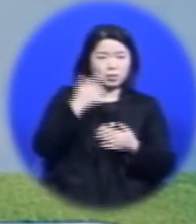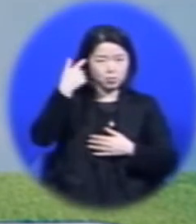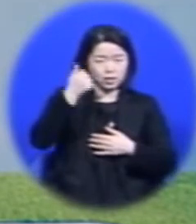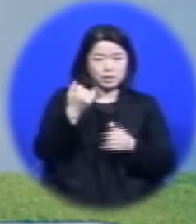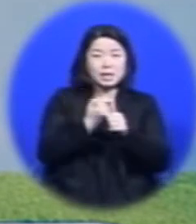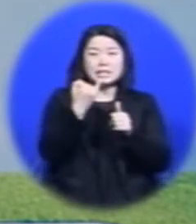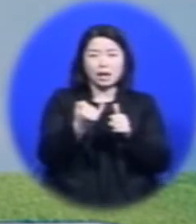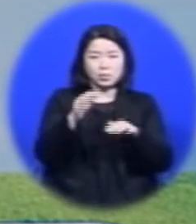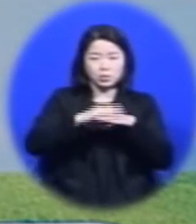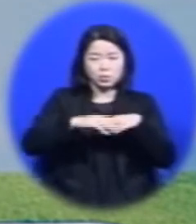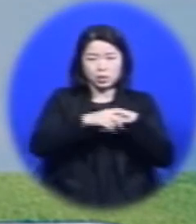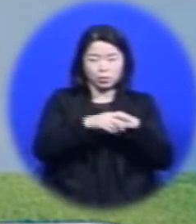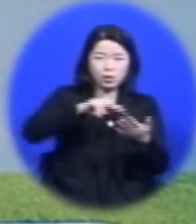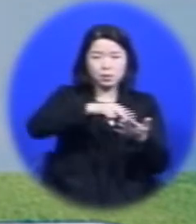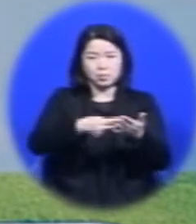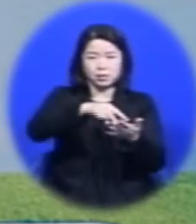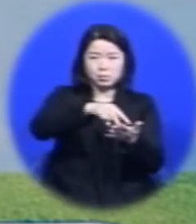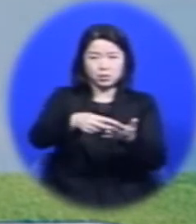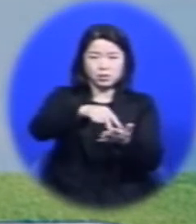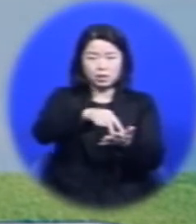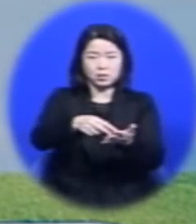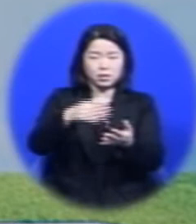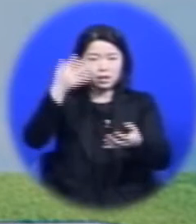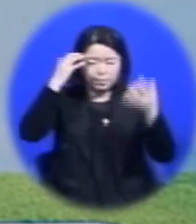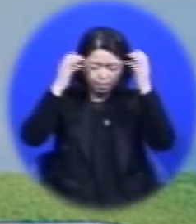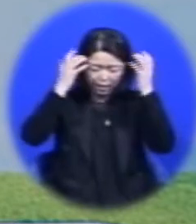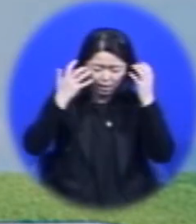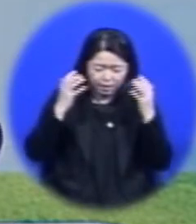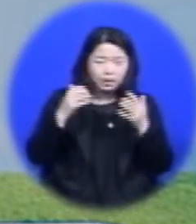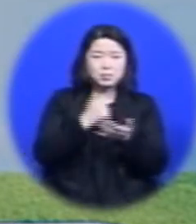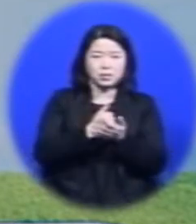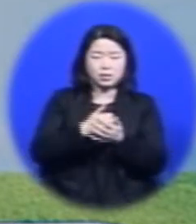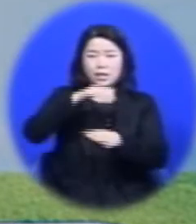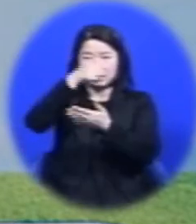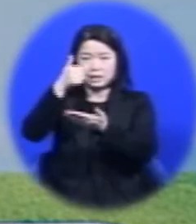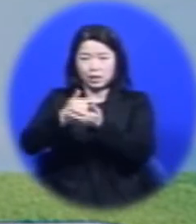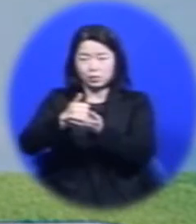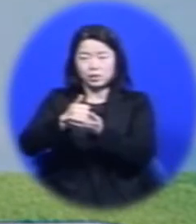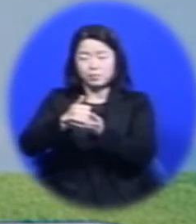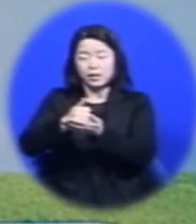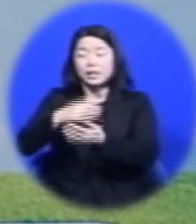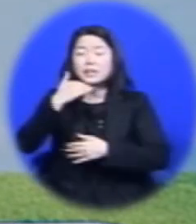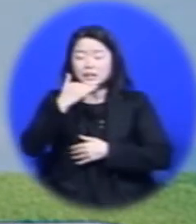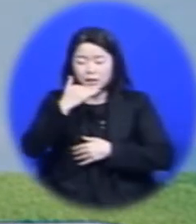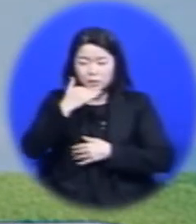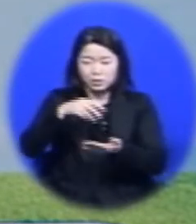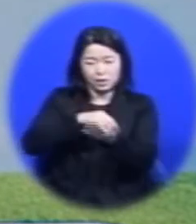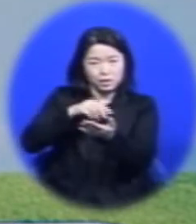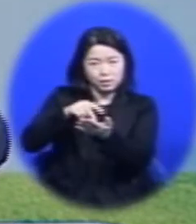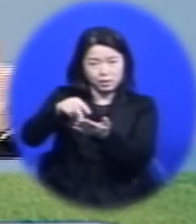거리면서 땀을 뻘뻘 흘리면서 그리고 결국 장로님들이 있는데 까지 도달 하니까